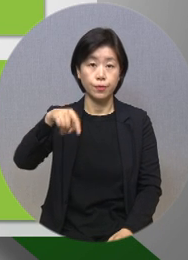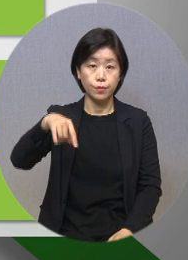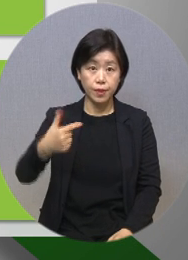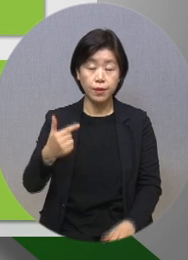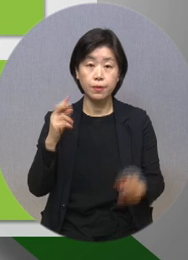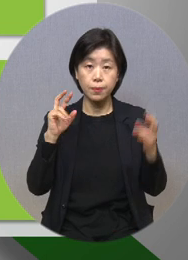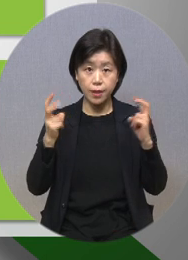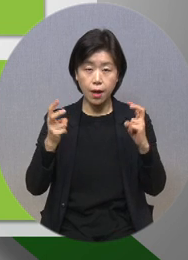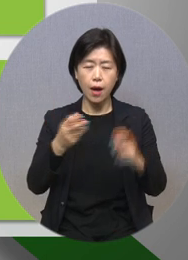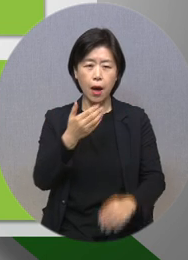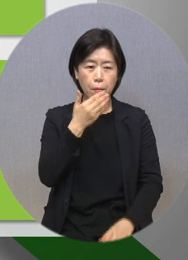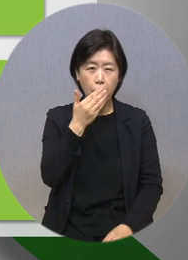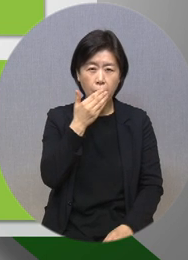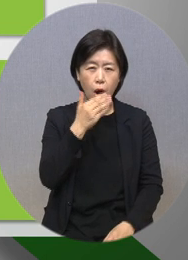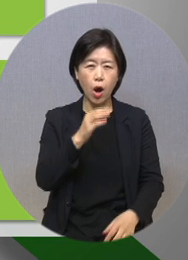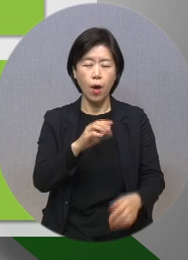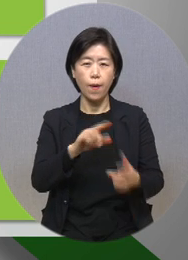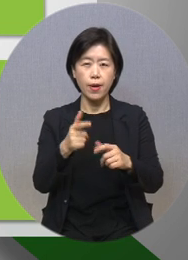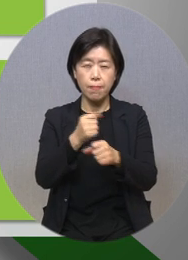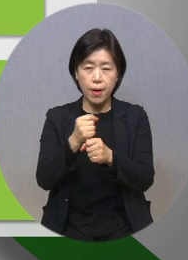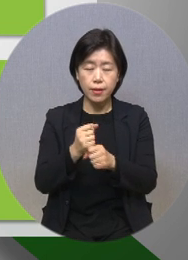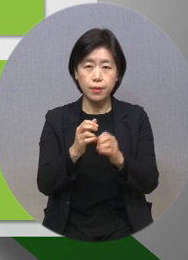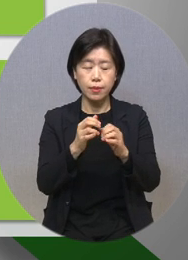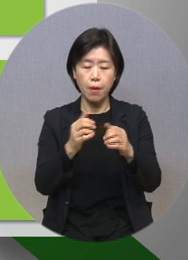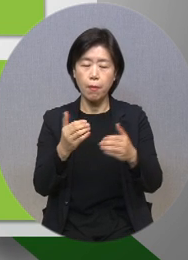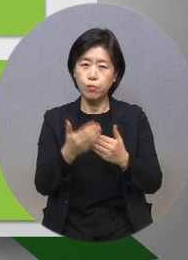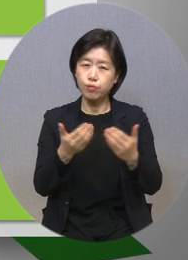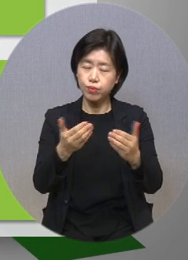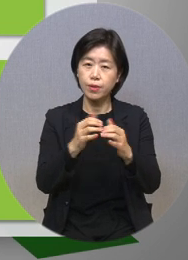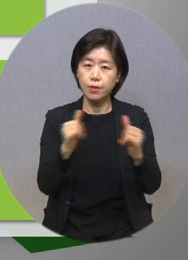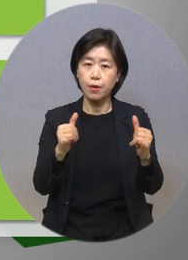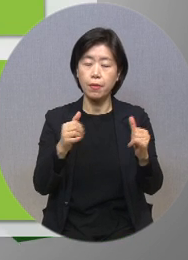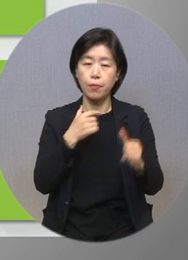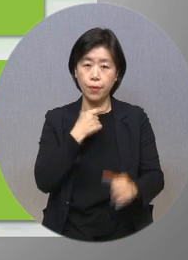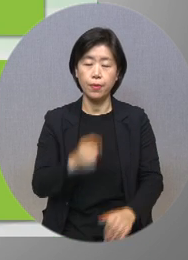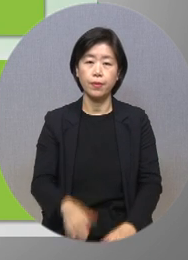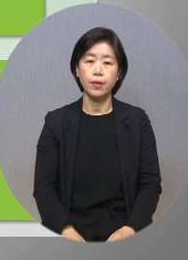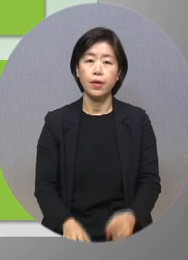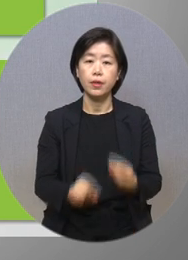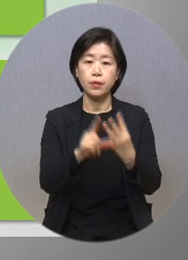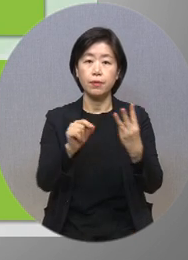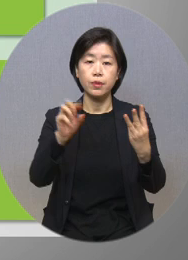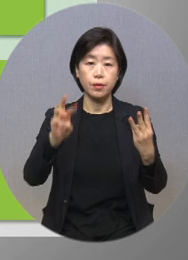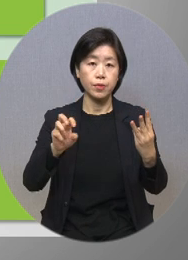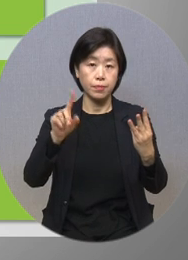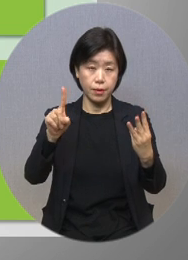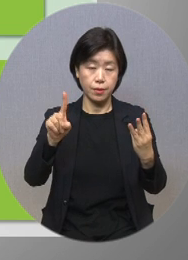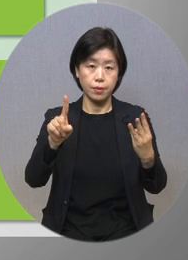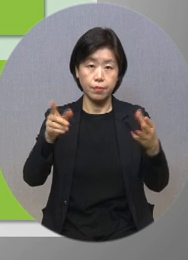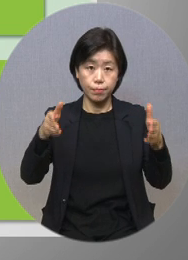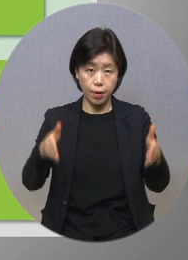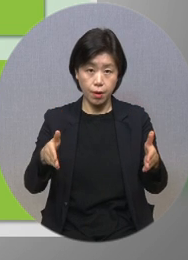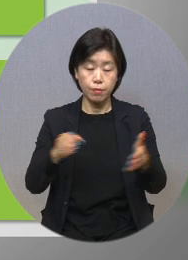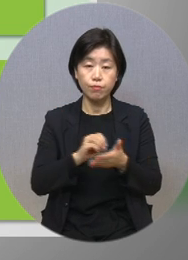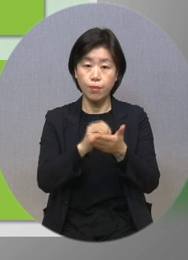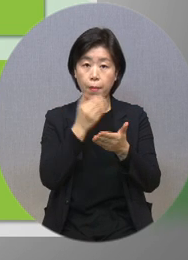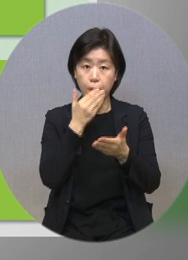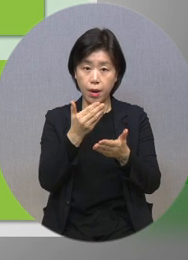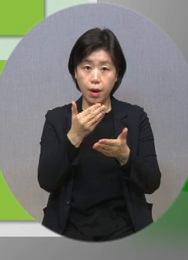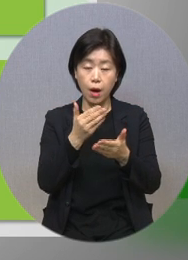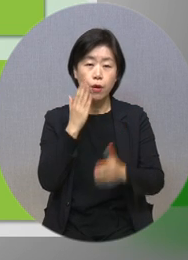푸드윈에서 식품가공 종사원을 모집합니다. 접수 마감일은 3월 31일까지며 근무지는